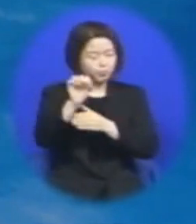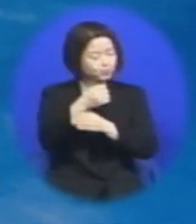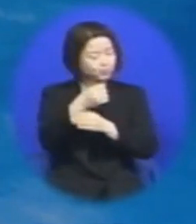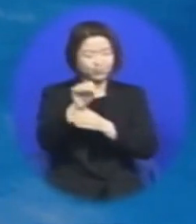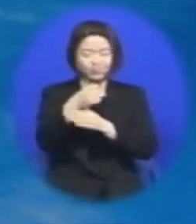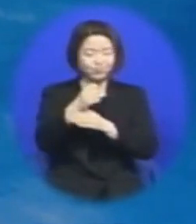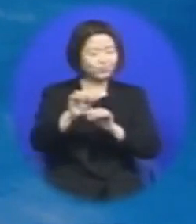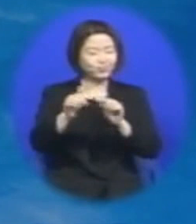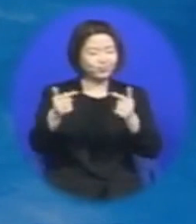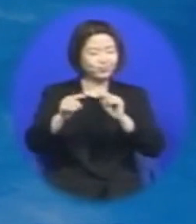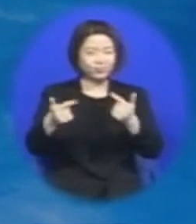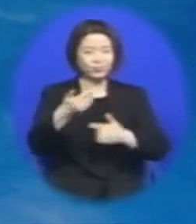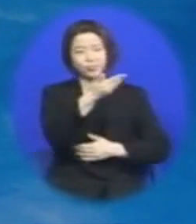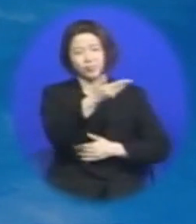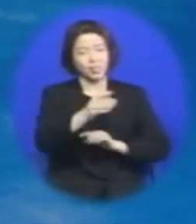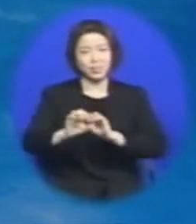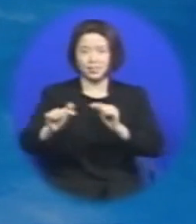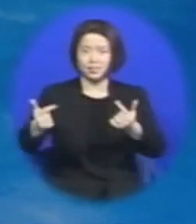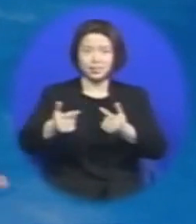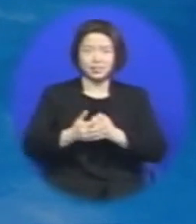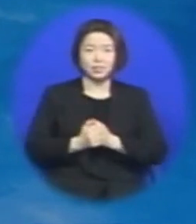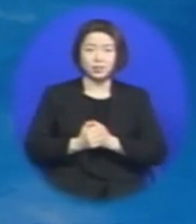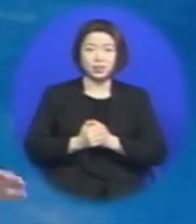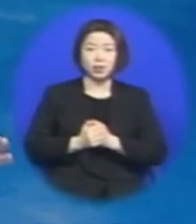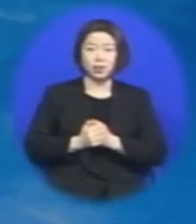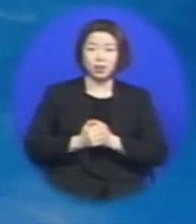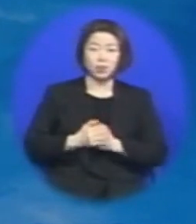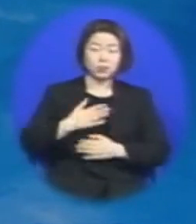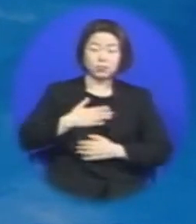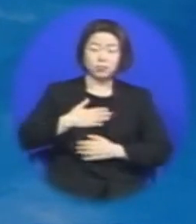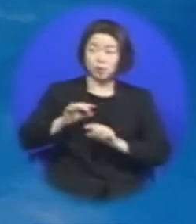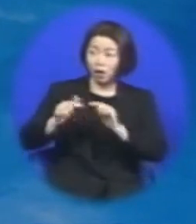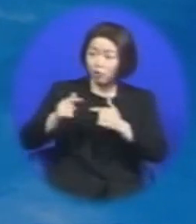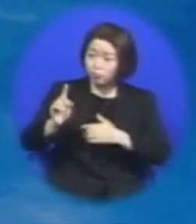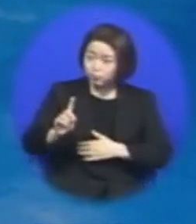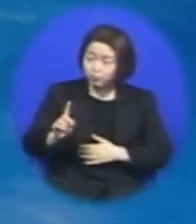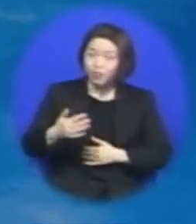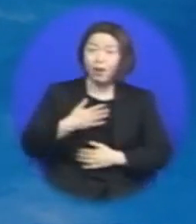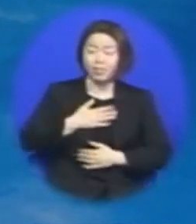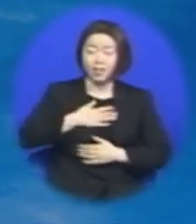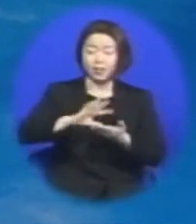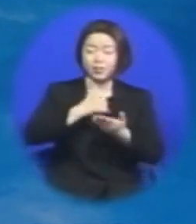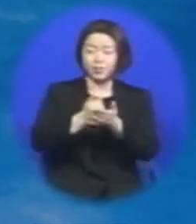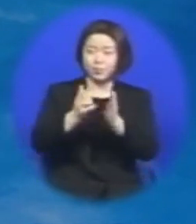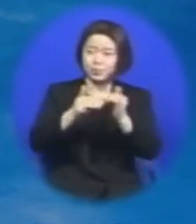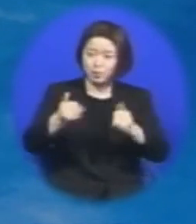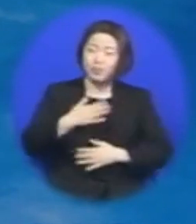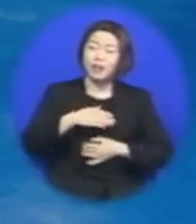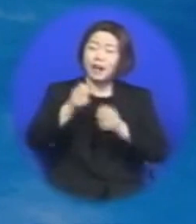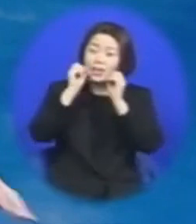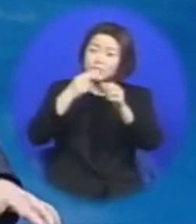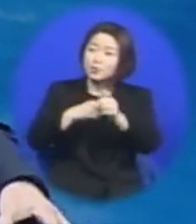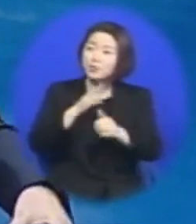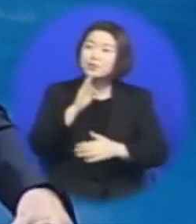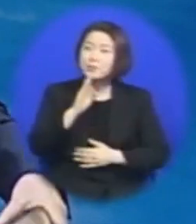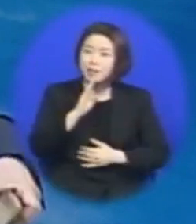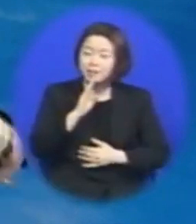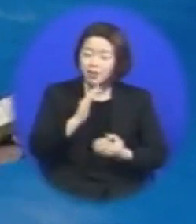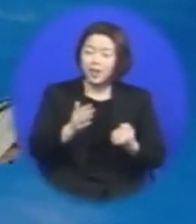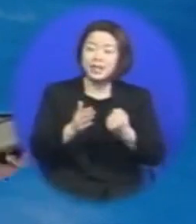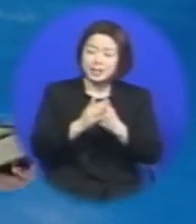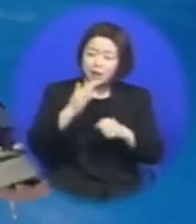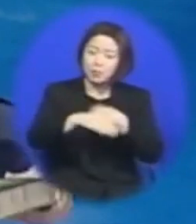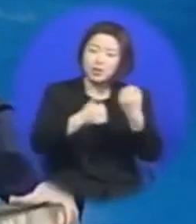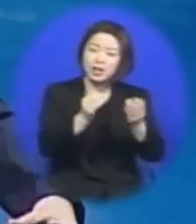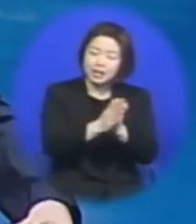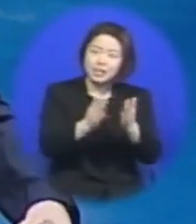아니에요 당신 아니에요 아니 아니라니 내가 바로 그리스도인이라고 나 선교사요 그래서이 성경을